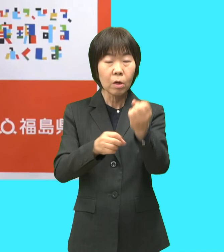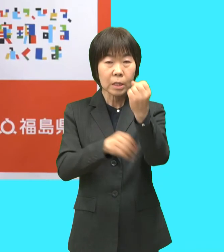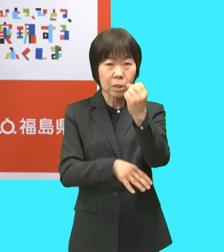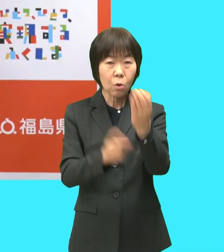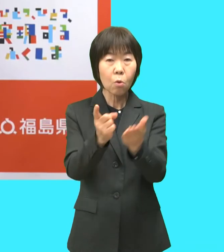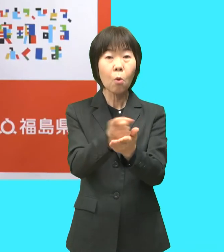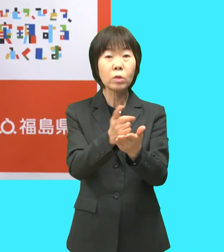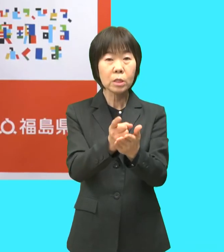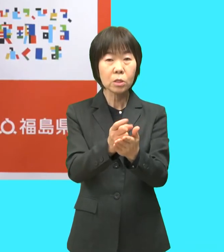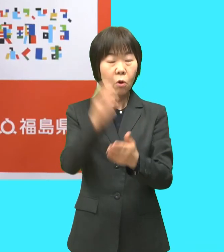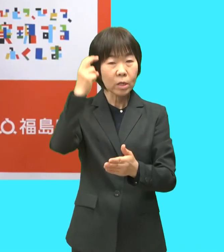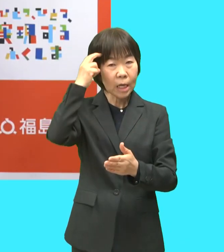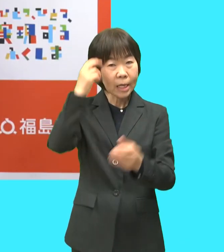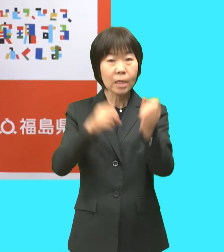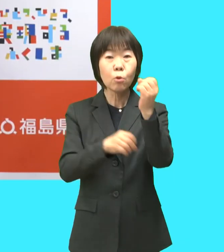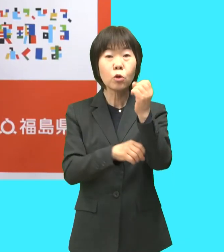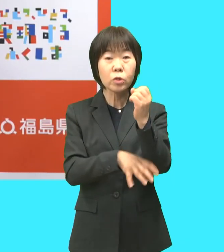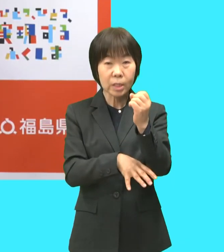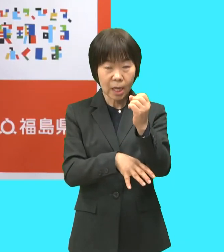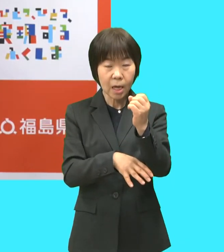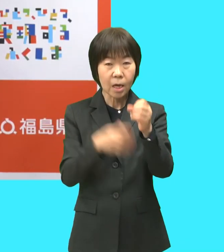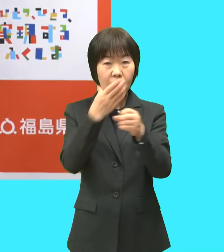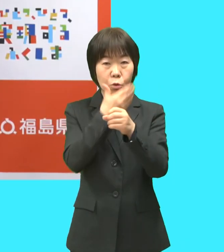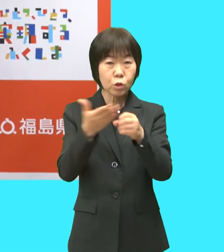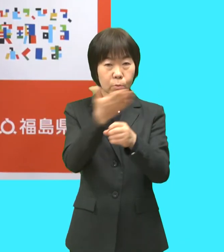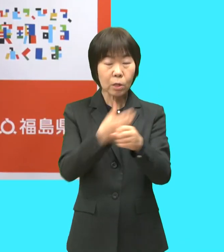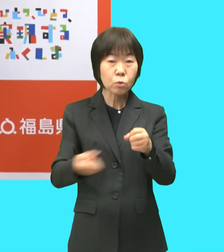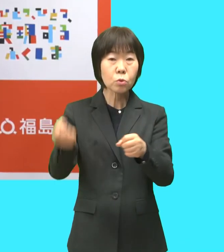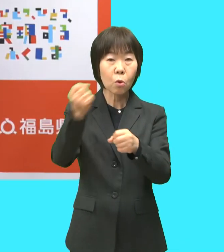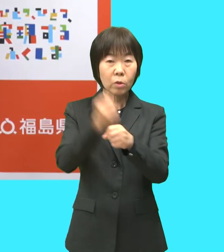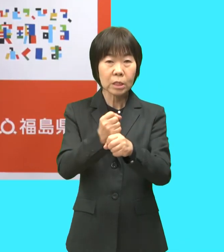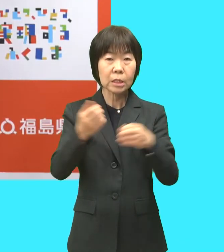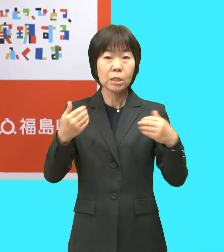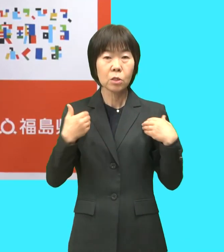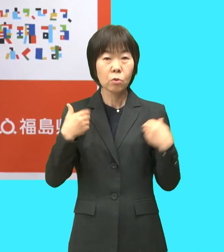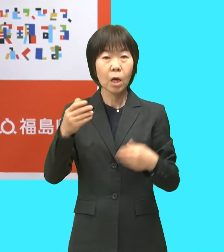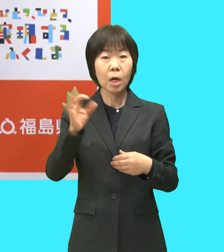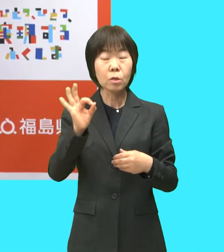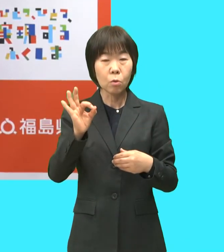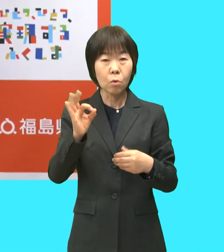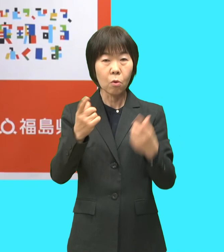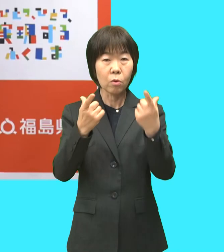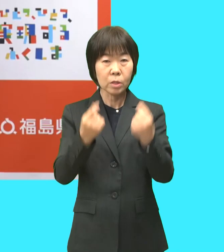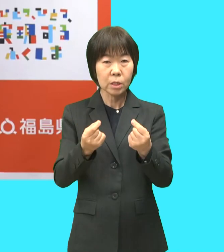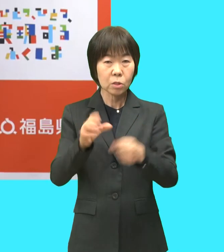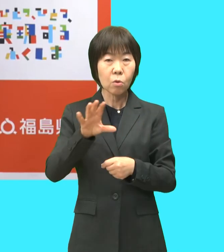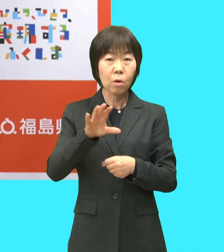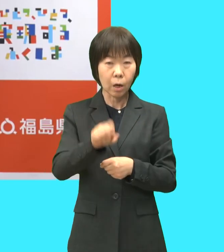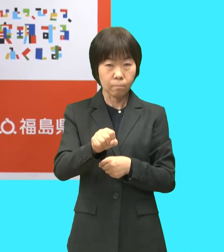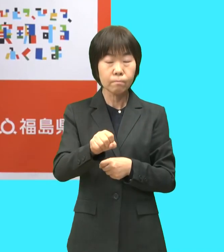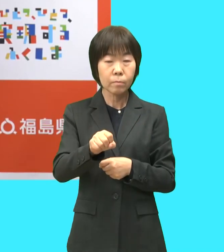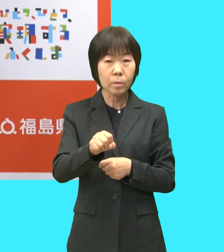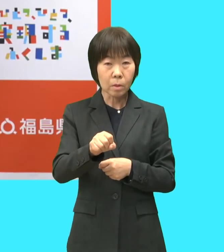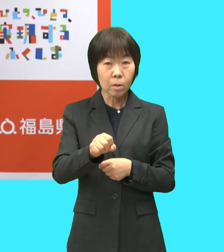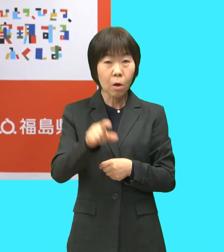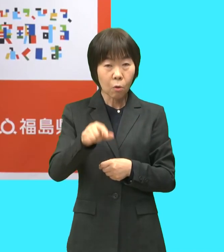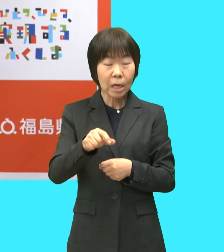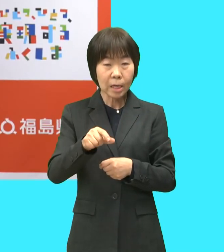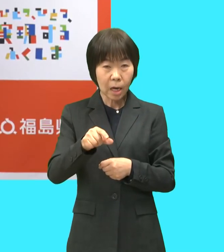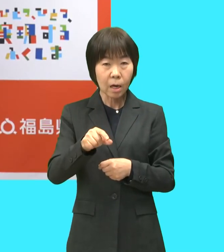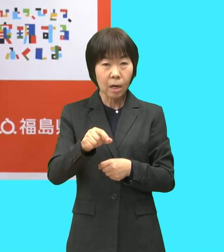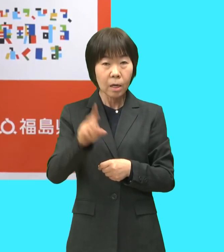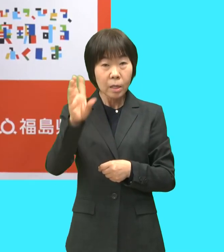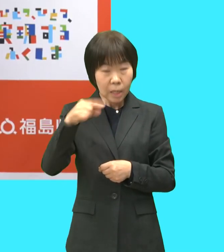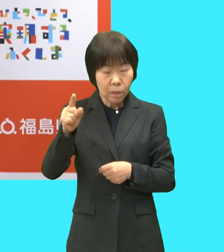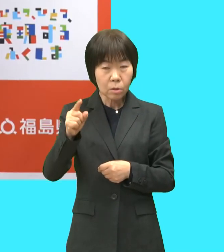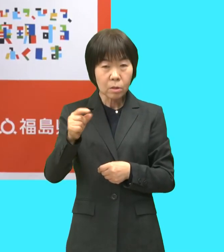本方針等の理念に基づいて福島の復興に必要な額をしっかり確保していく、これが広域自治体の